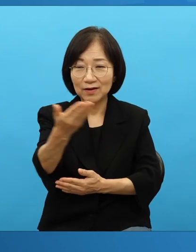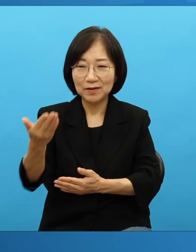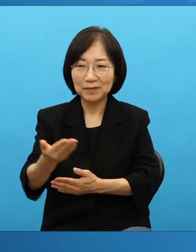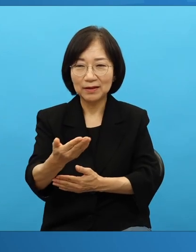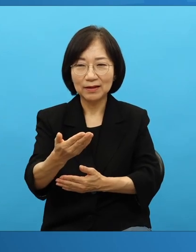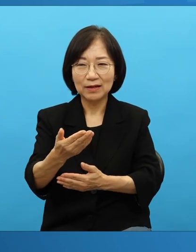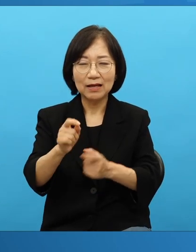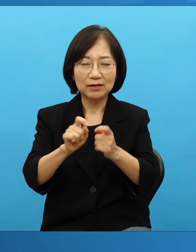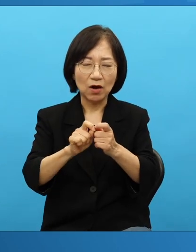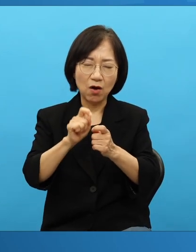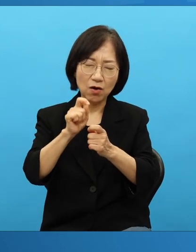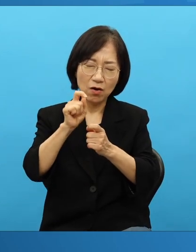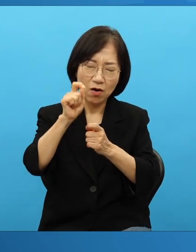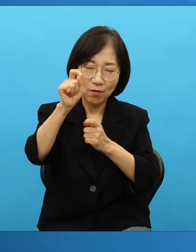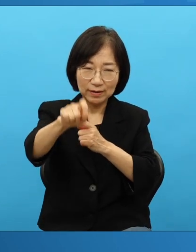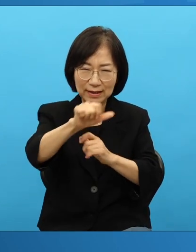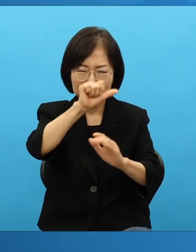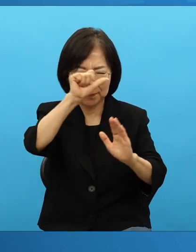겁니다.